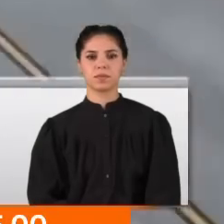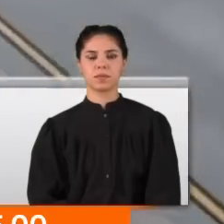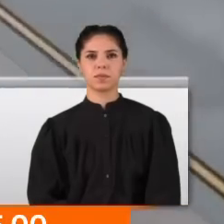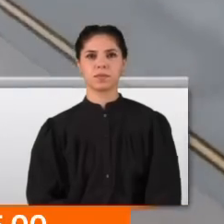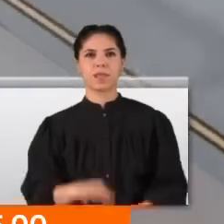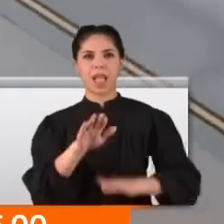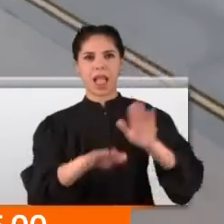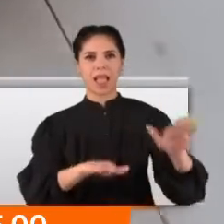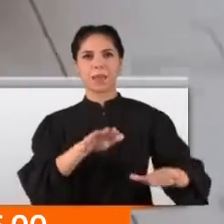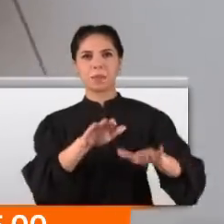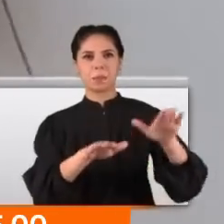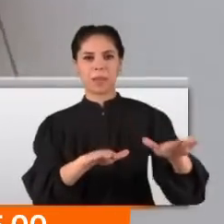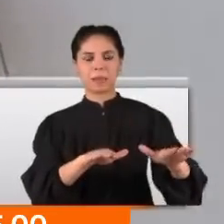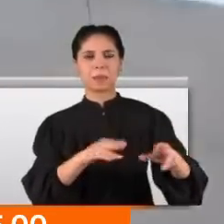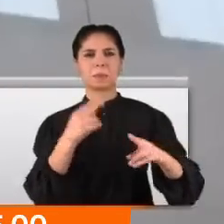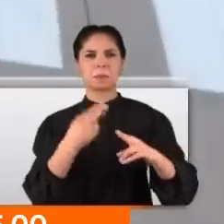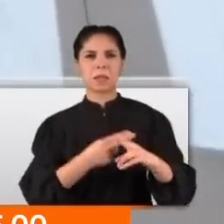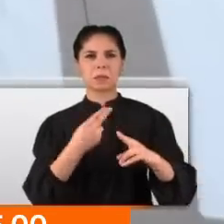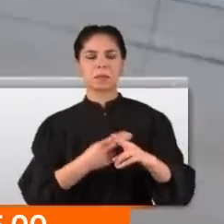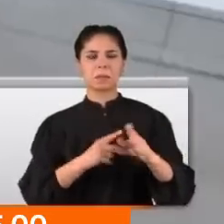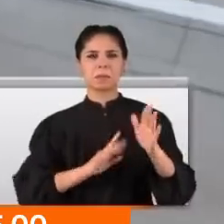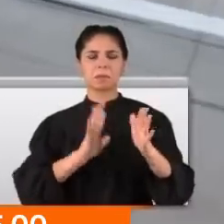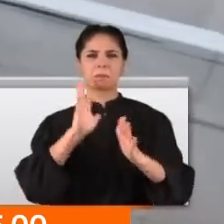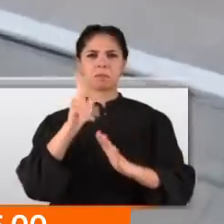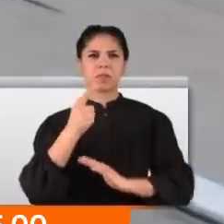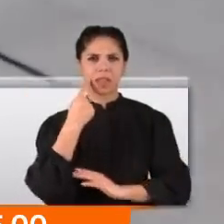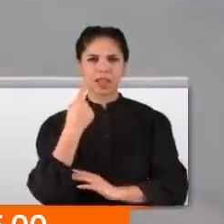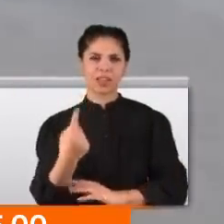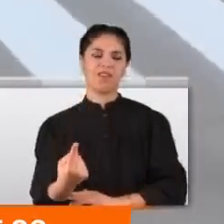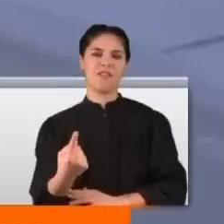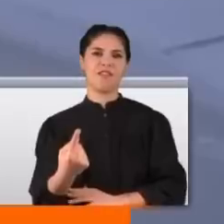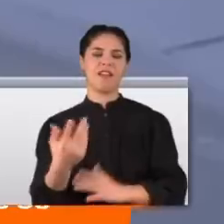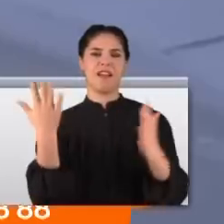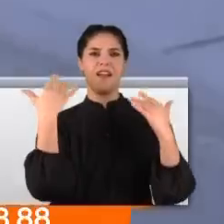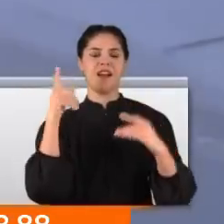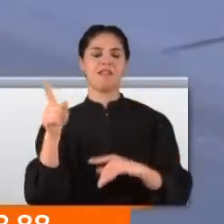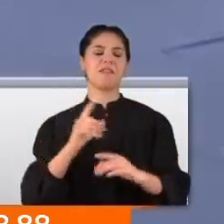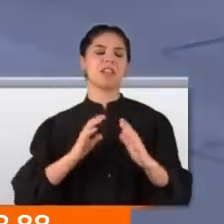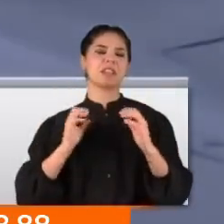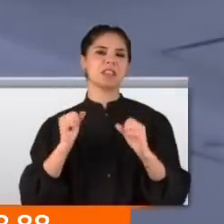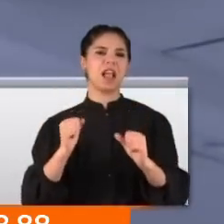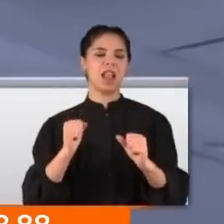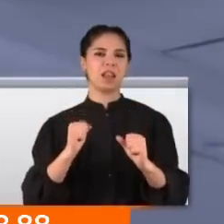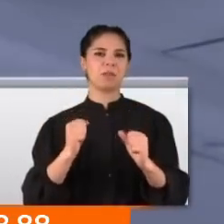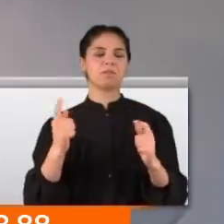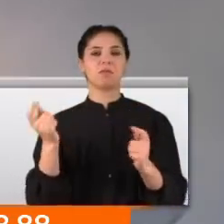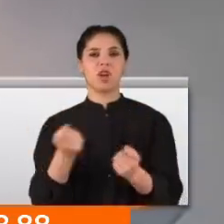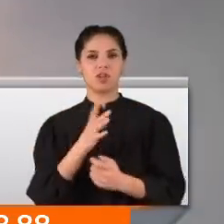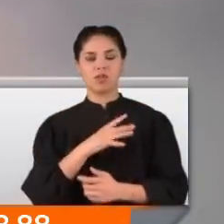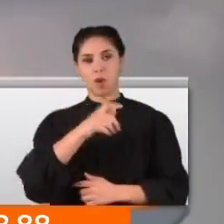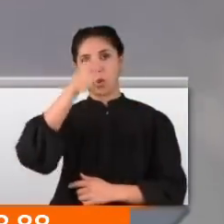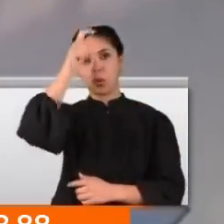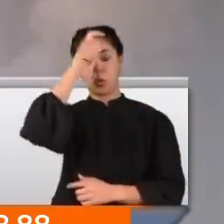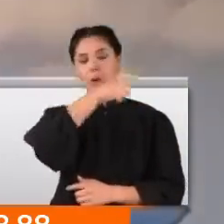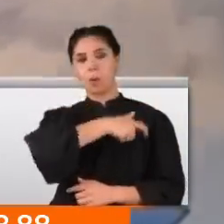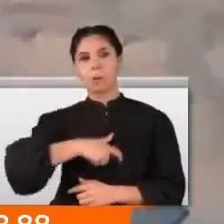Adım adım emekledi, testleri bir bir geçti, gökyüzündeki yerini sağlamlaştırdı. Türkiye'nin milli